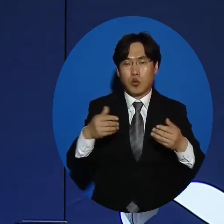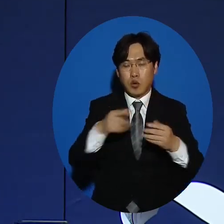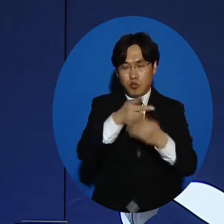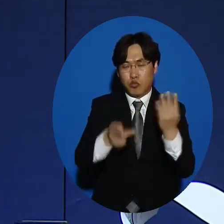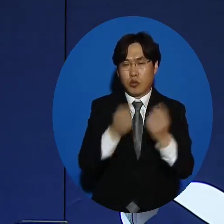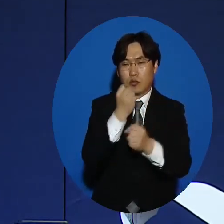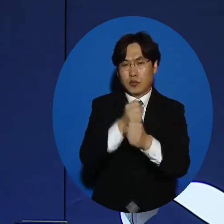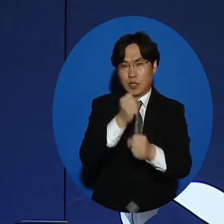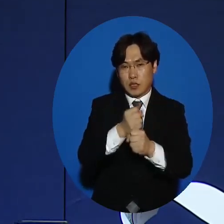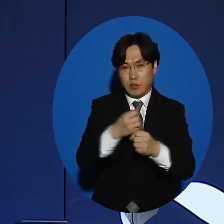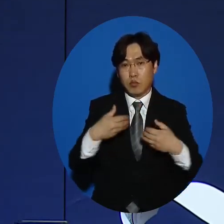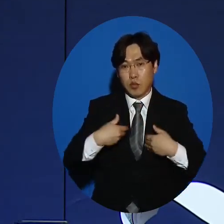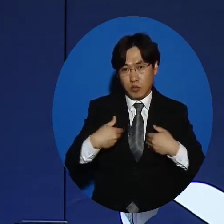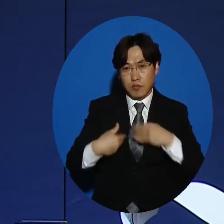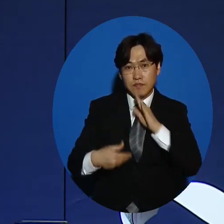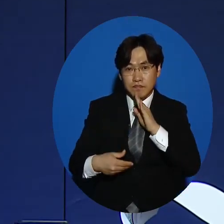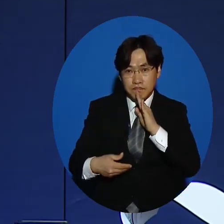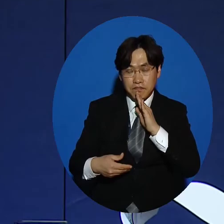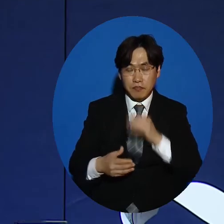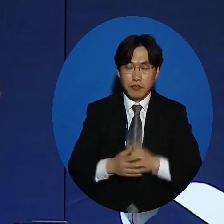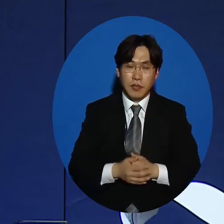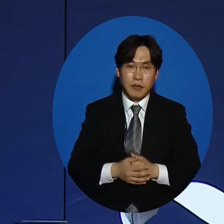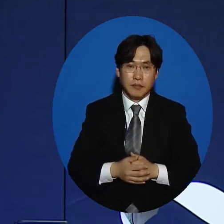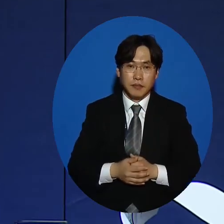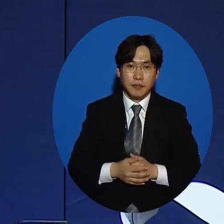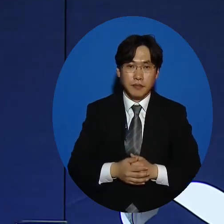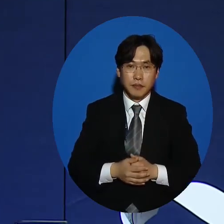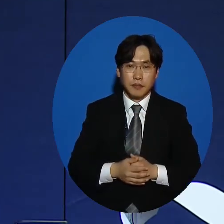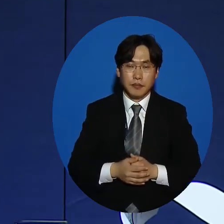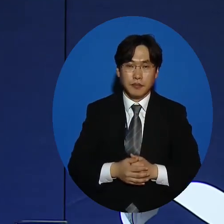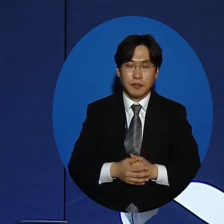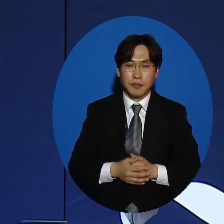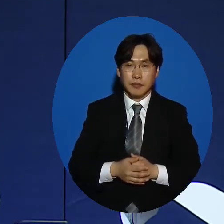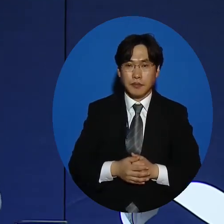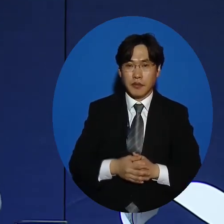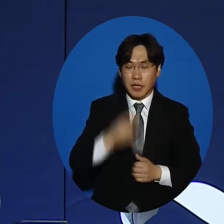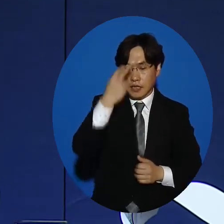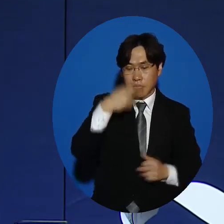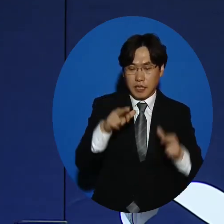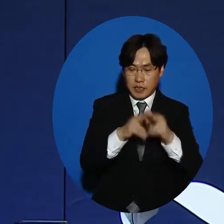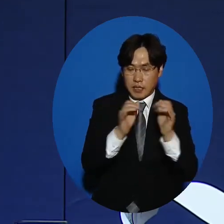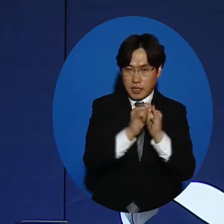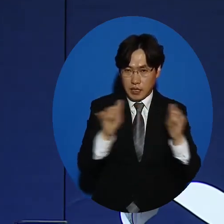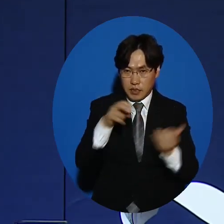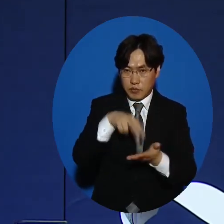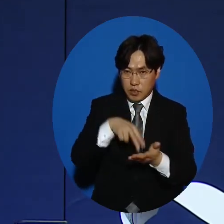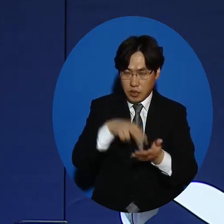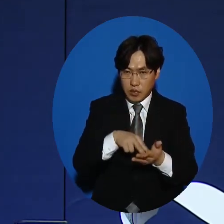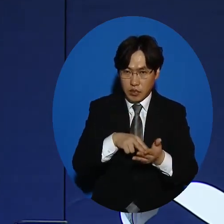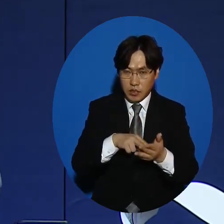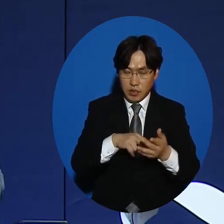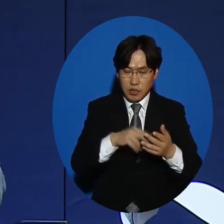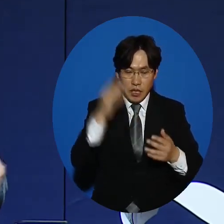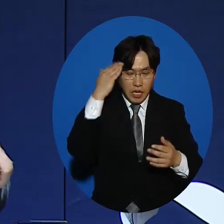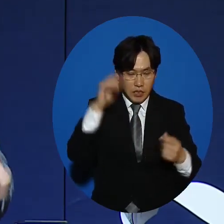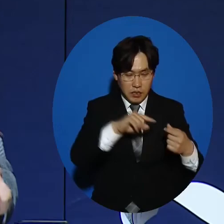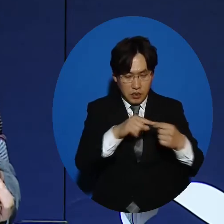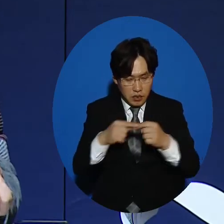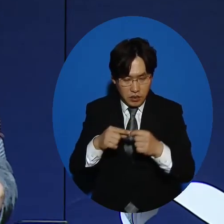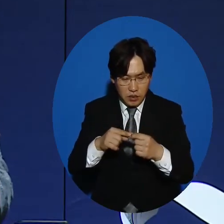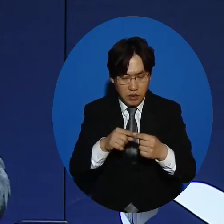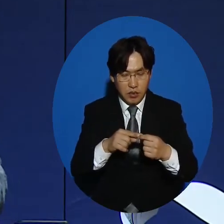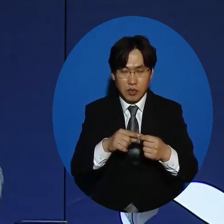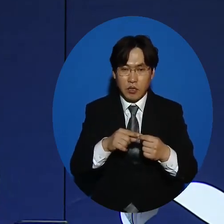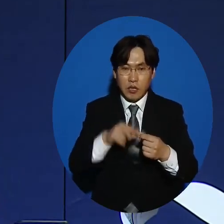청각장애인들도 뭐 아까 이전 세션에서 나온 것처럼 많은 청각장애인들이 한글을 읽고 쓰는 것에